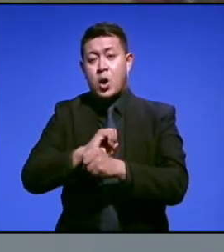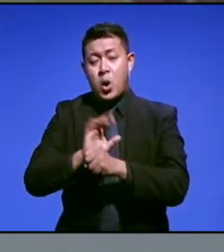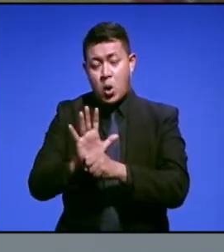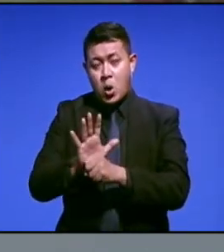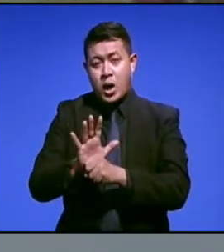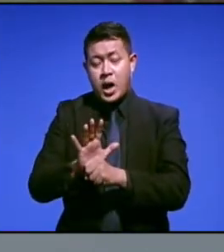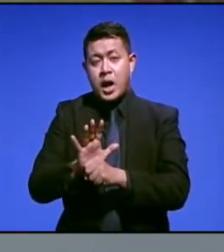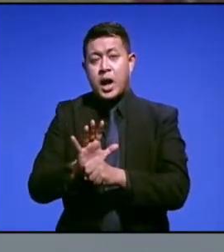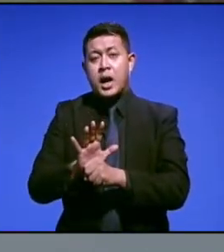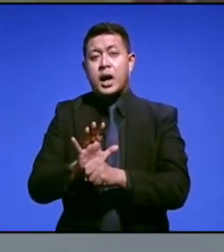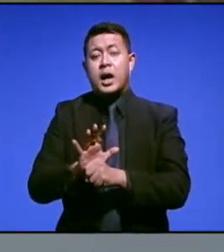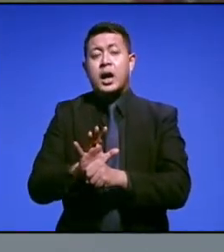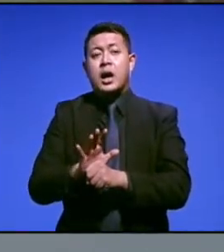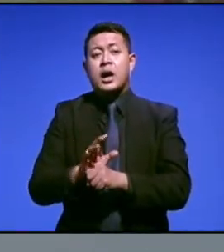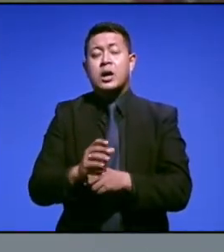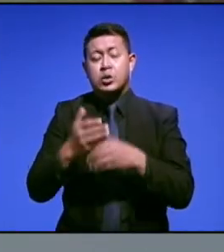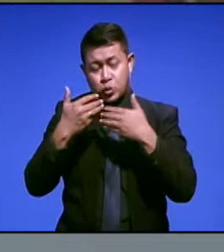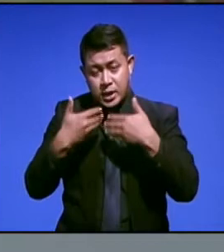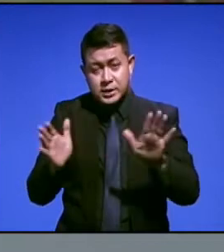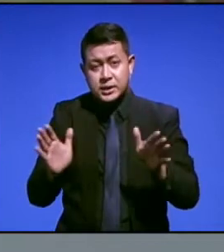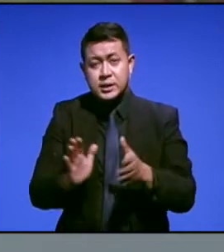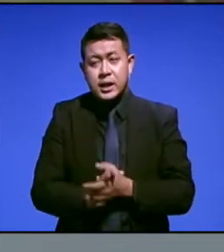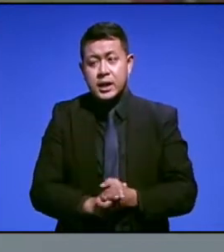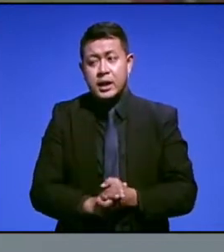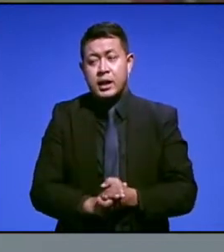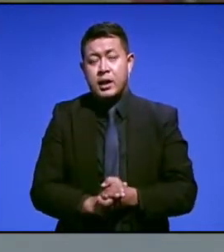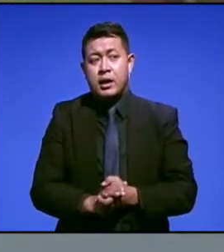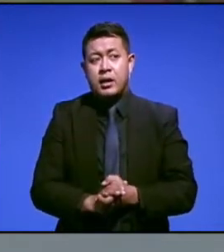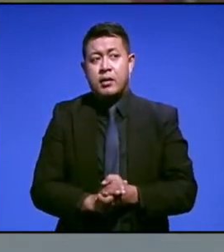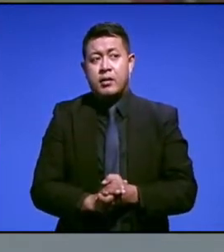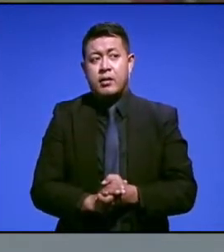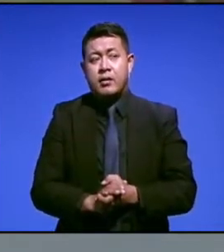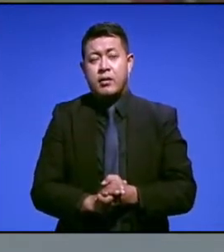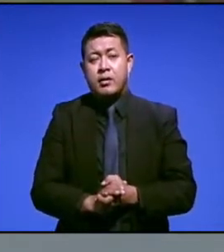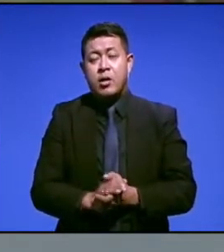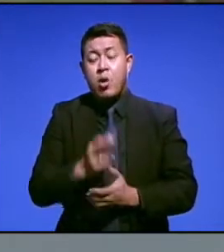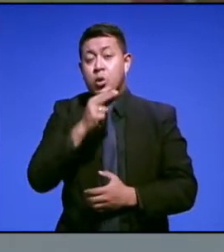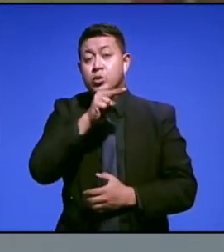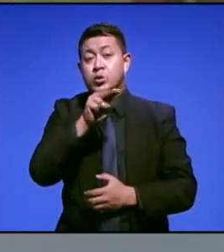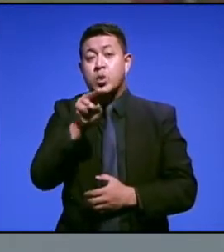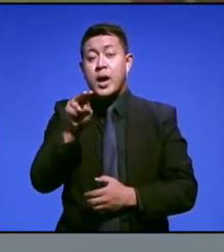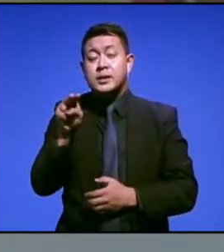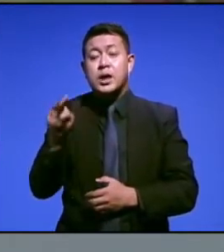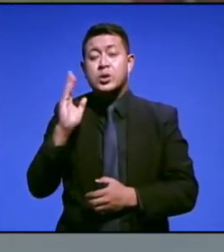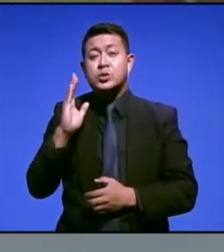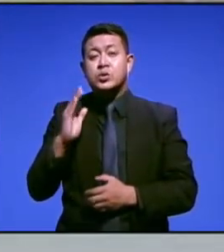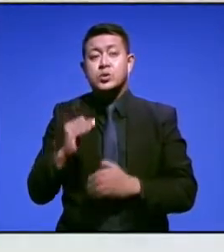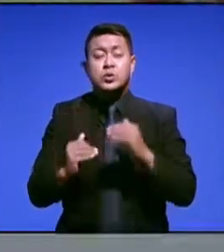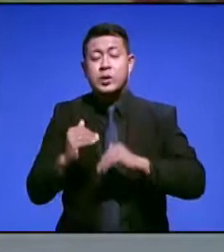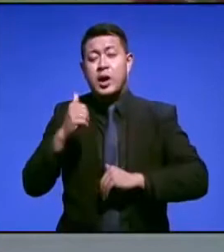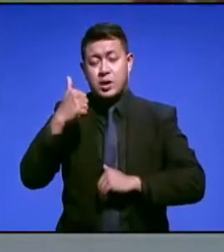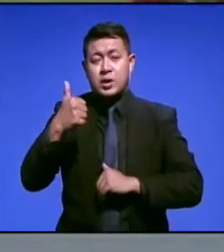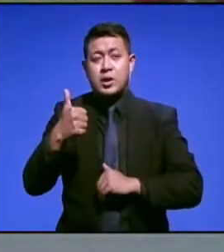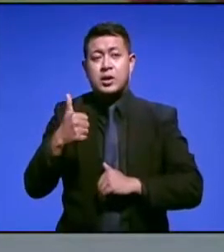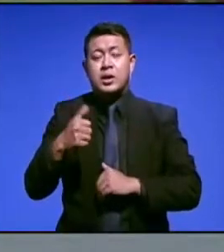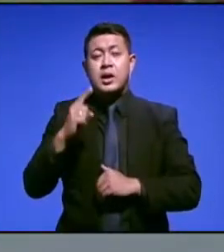COVID-19 atau virus corona telah selesai. Bahwa suasana telah menjadi kondusif